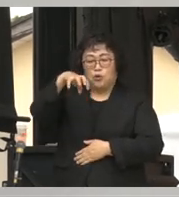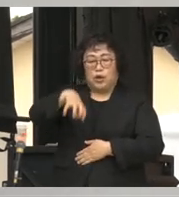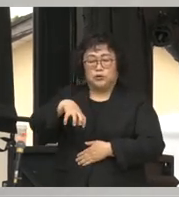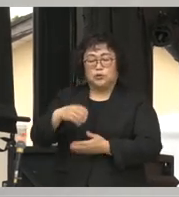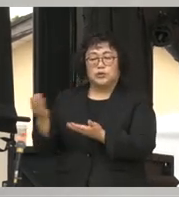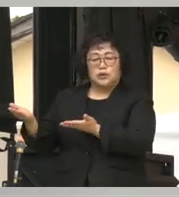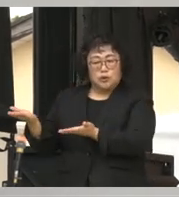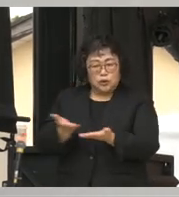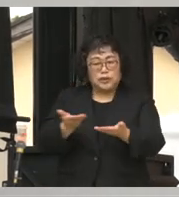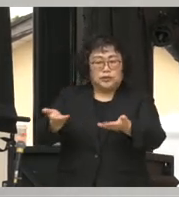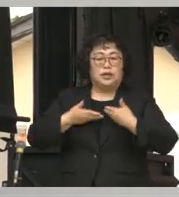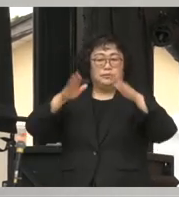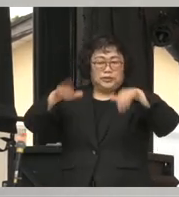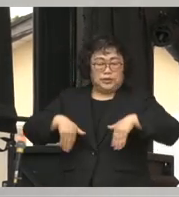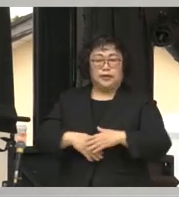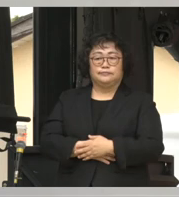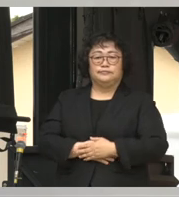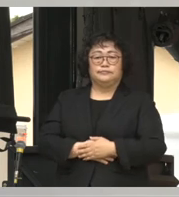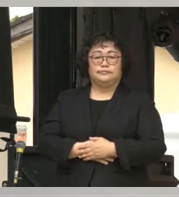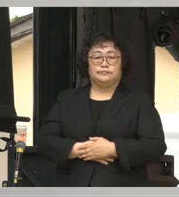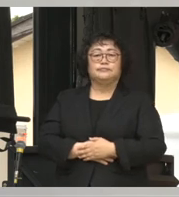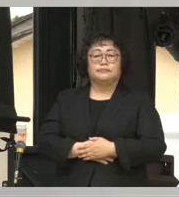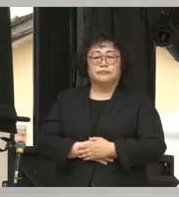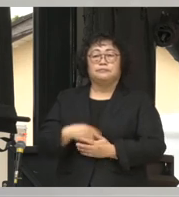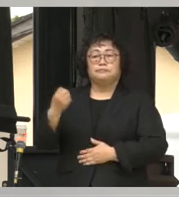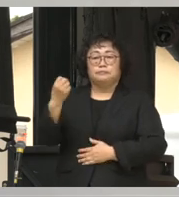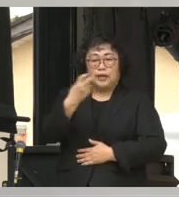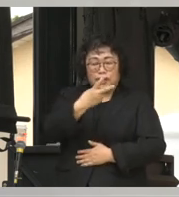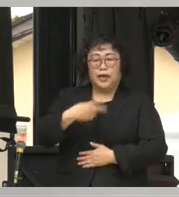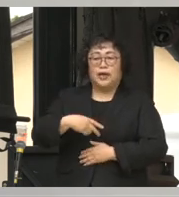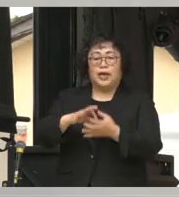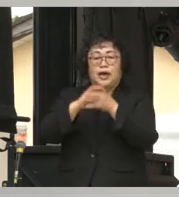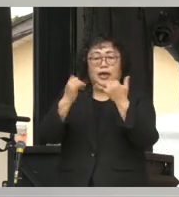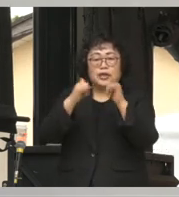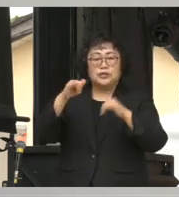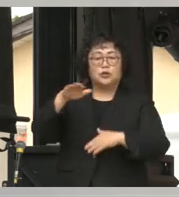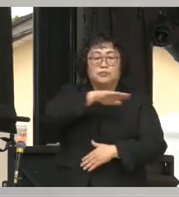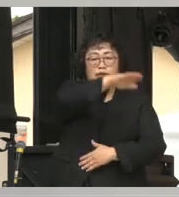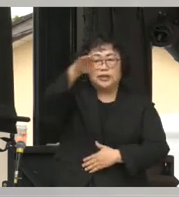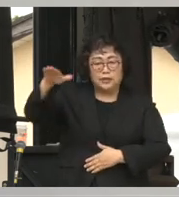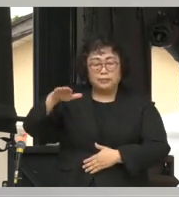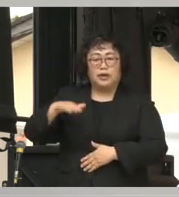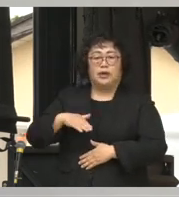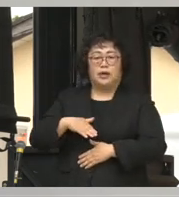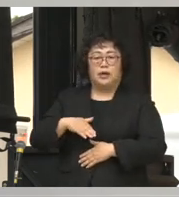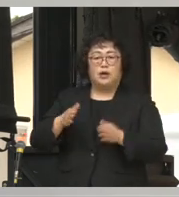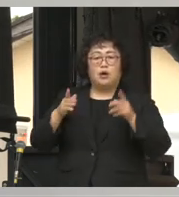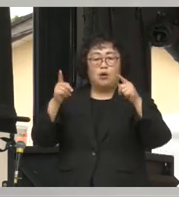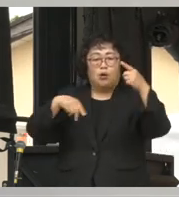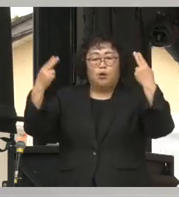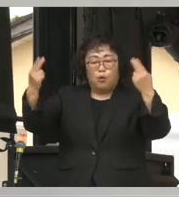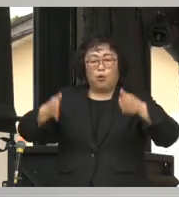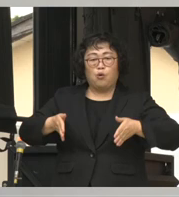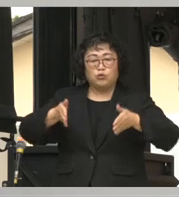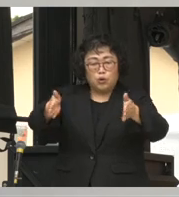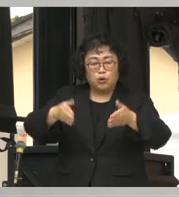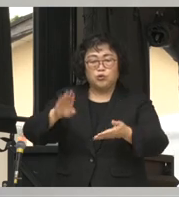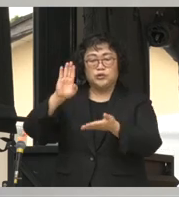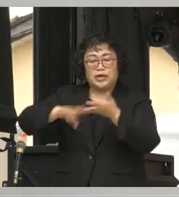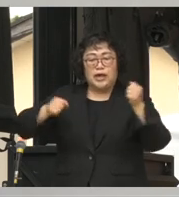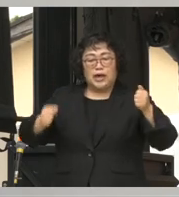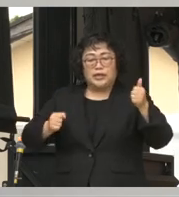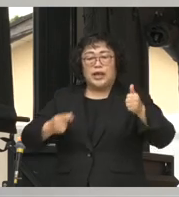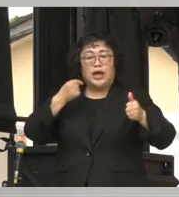場へお越しいただきました。そしてまた関係者の皆様、公道での聖火リレーができ